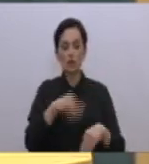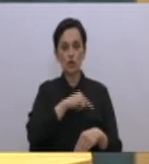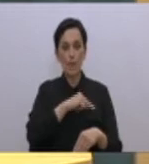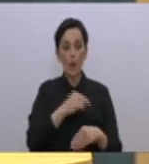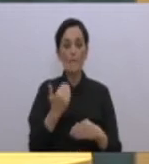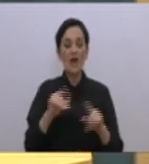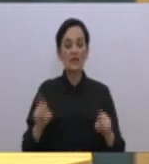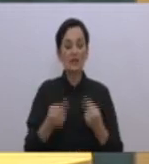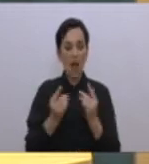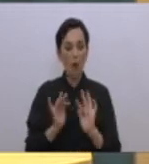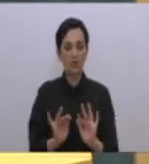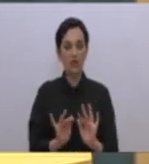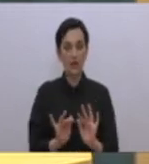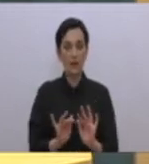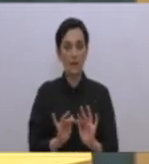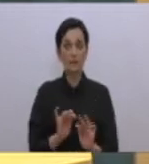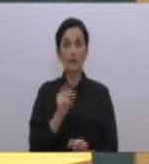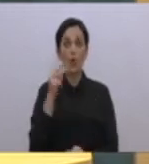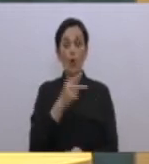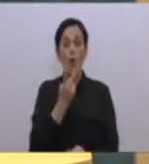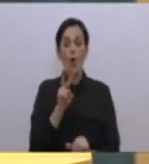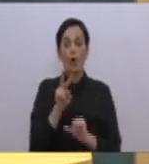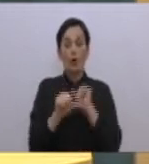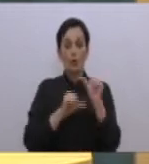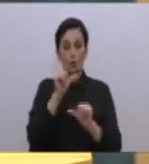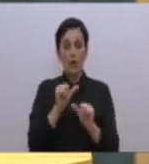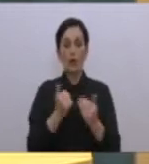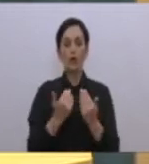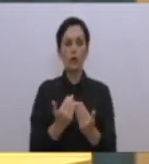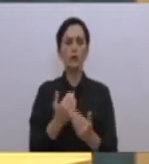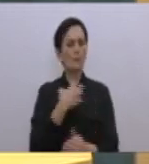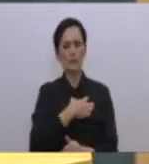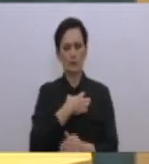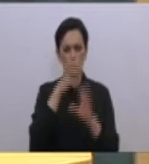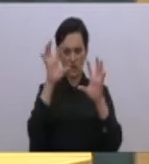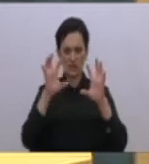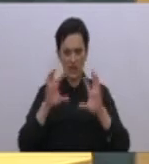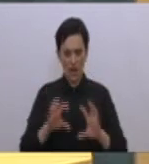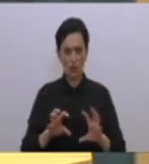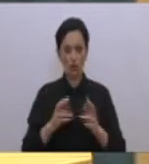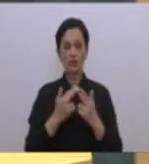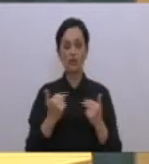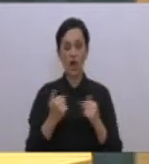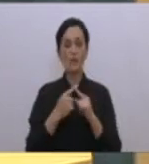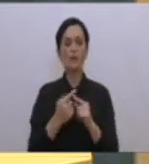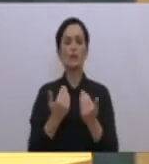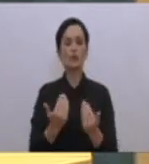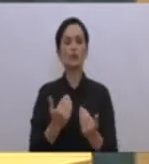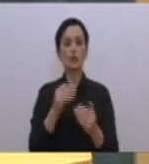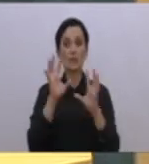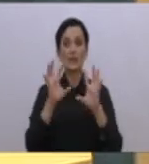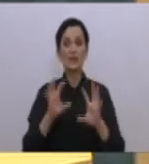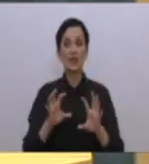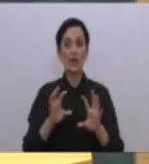mati ganhorțieleba. Orieta s-o zdau riceli, daitmom nișolovani sacanom de vloda, daitmom nișolovani sacanom de